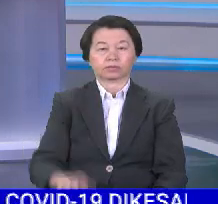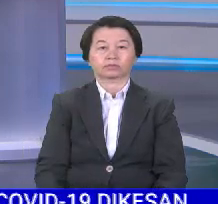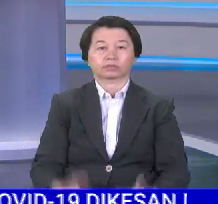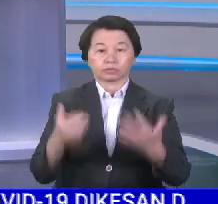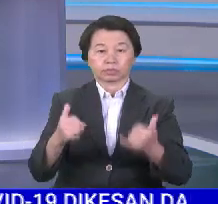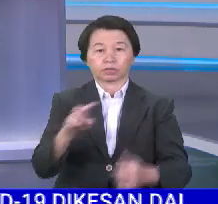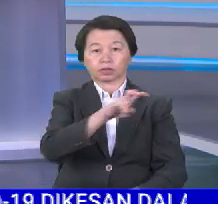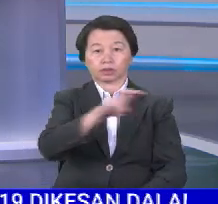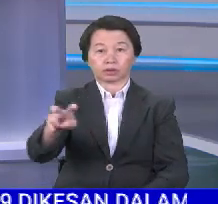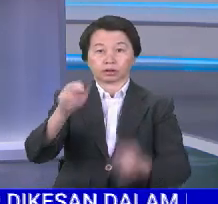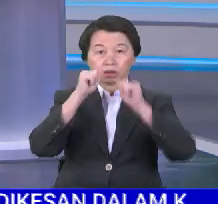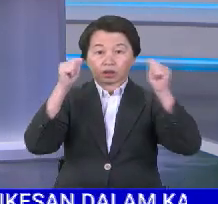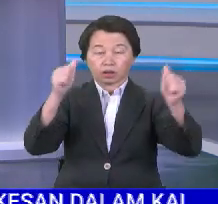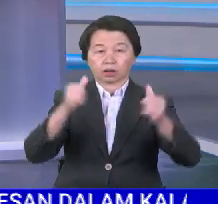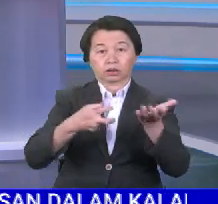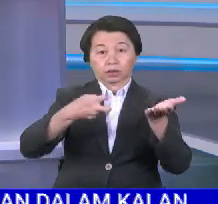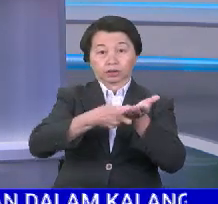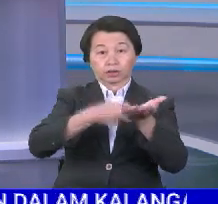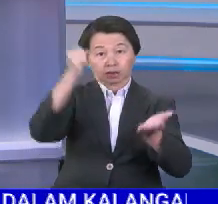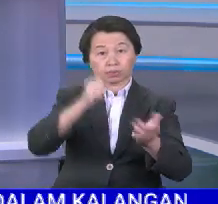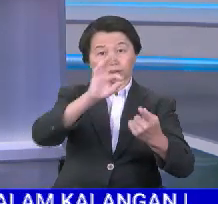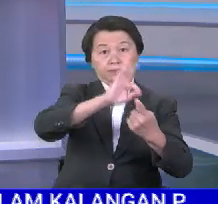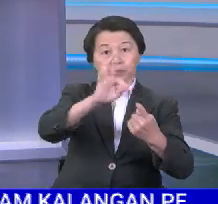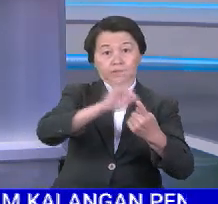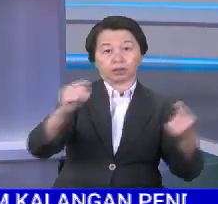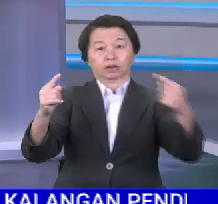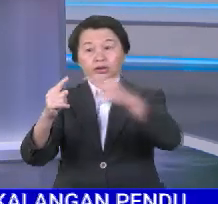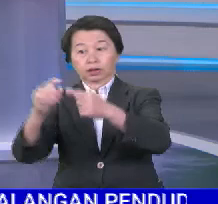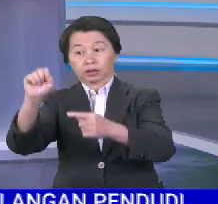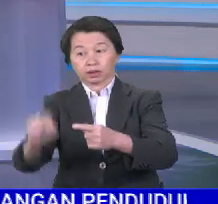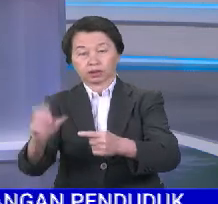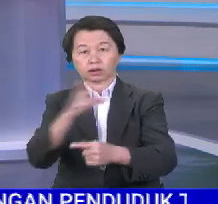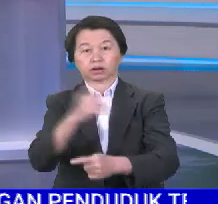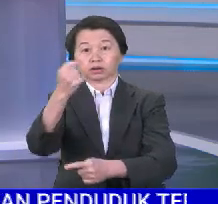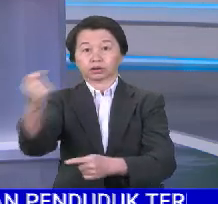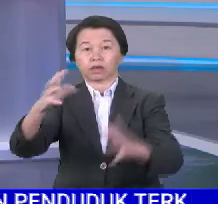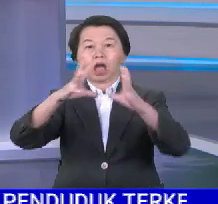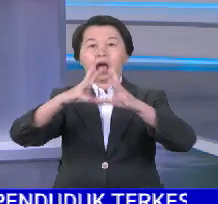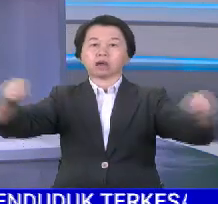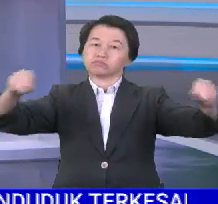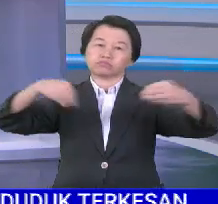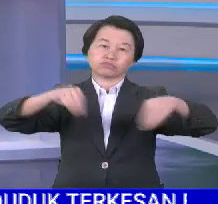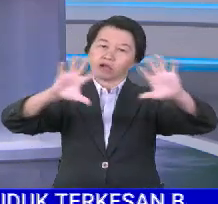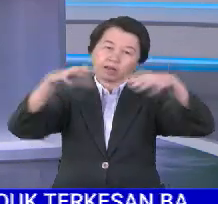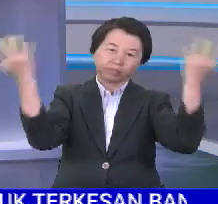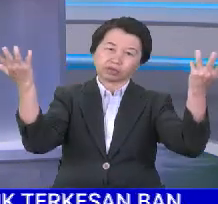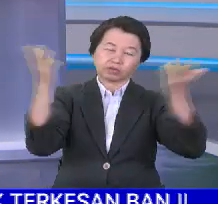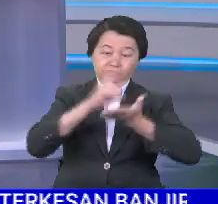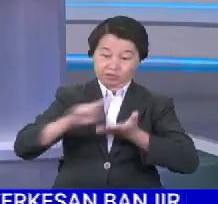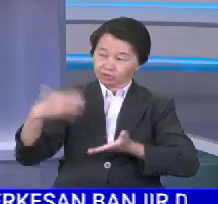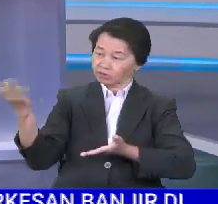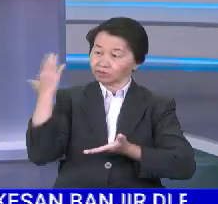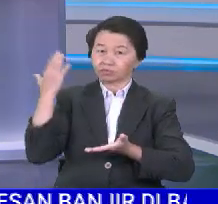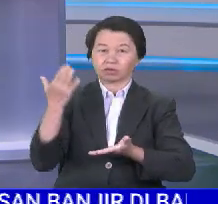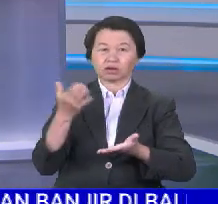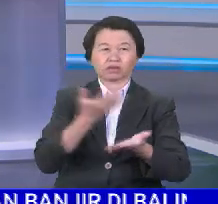penggunaan pengangkutan awam. Tiket bas dari Pulau Pinang menghala selatan dan pantai timur habis dijual sejak minggu lepas lagi.